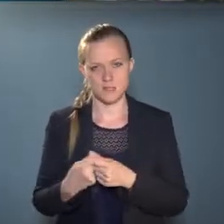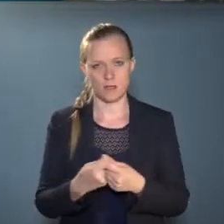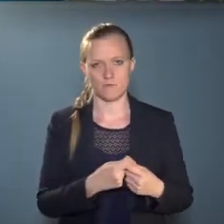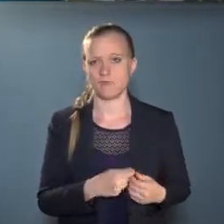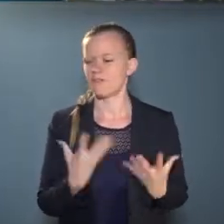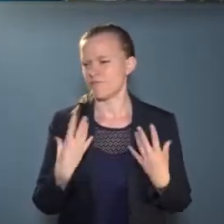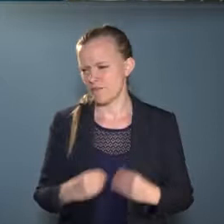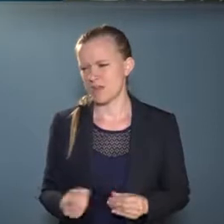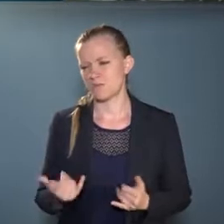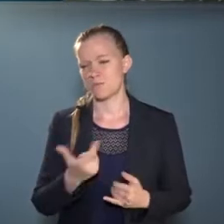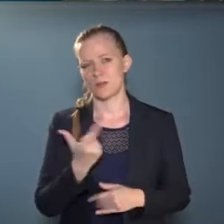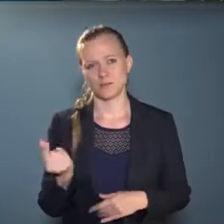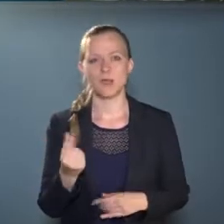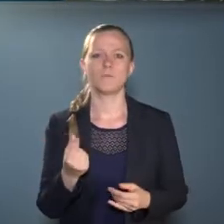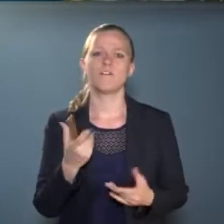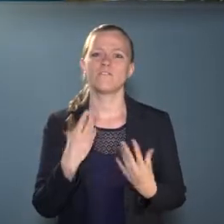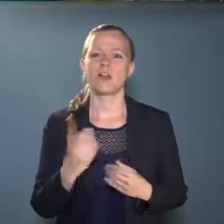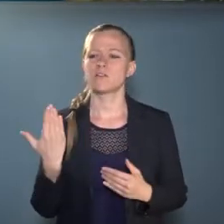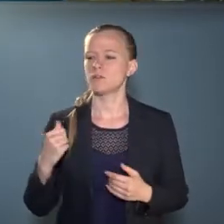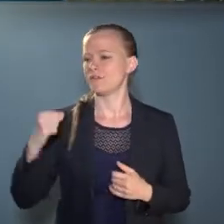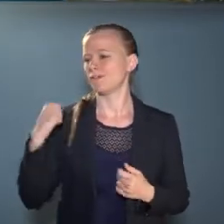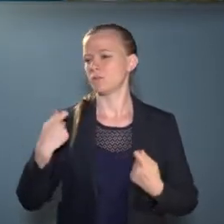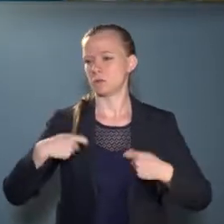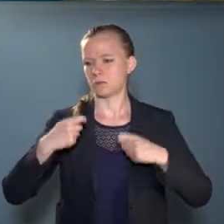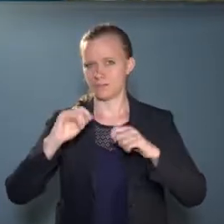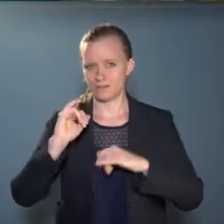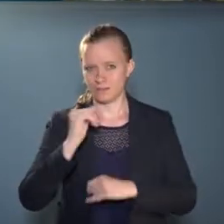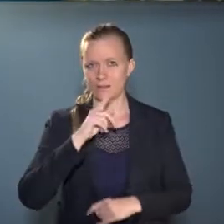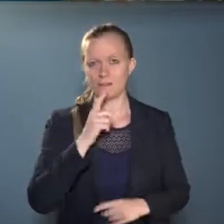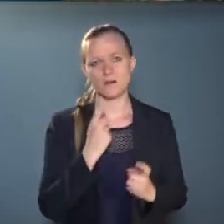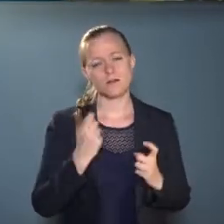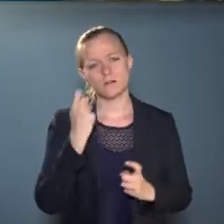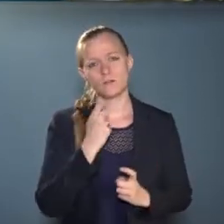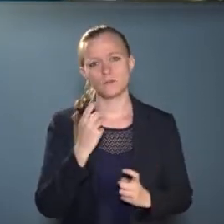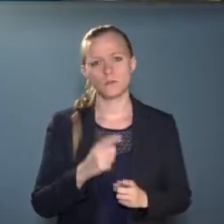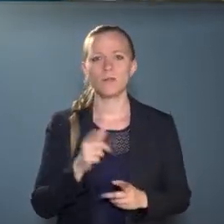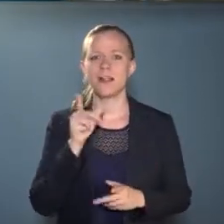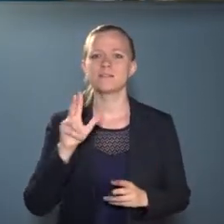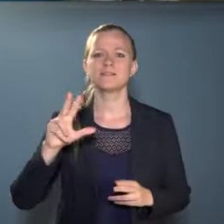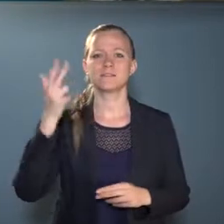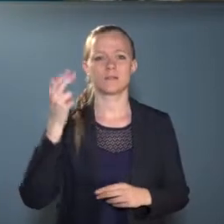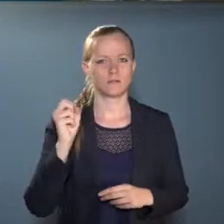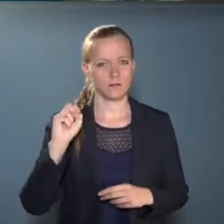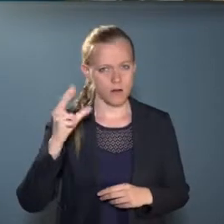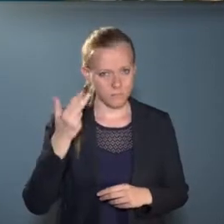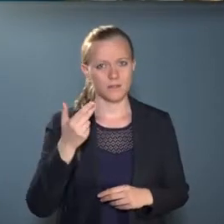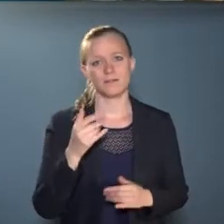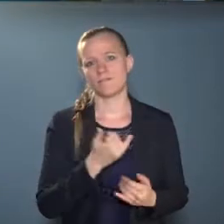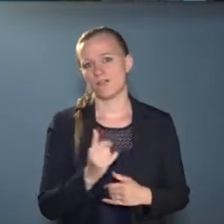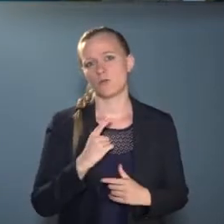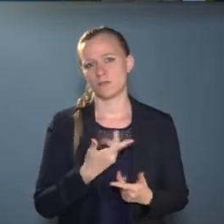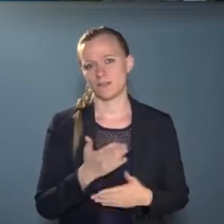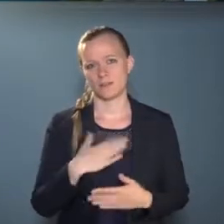Nagyon fárasztó a mai nap, még fárasztóbb ott a napi építkezés, de azt gondolom, hogy lesz 13-dik, és várunk mindenki szeretettel